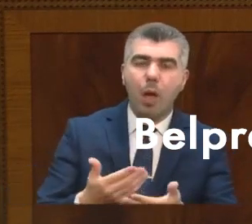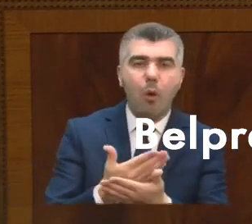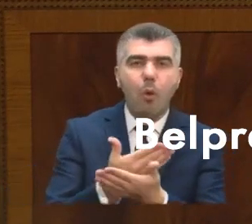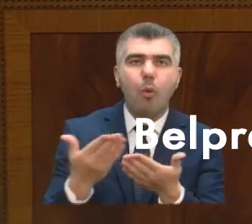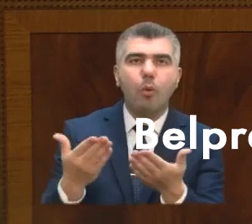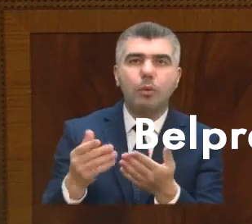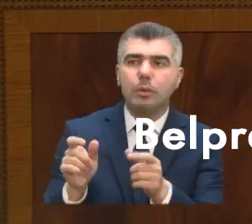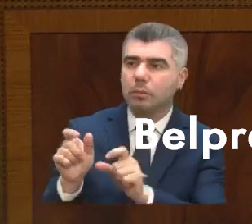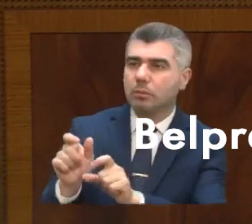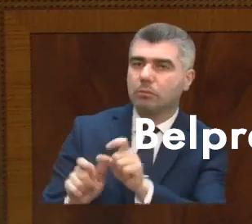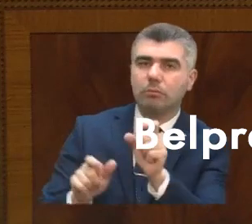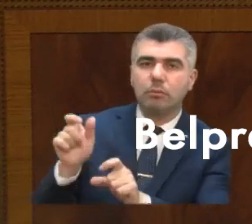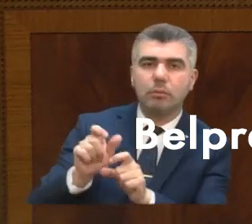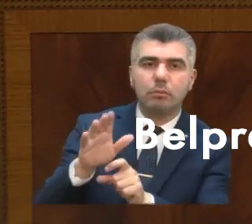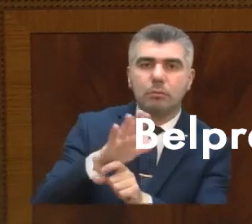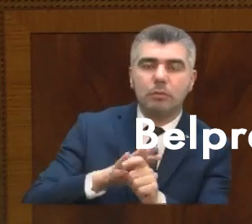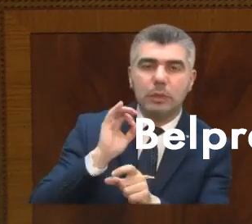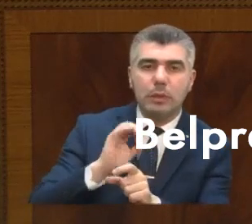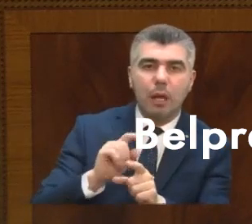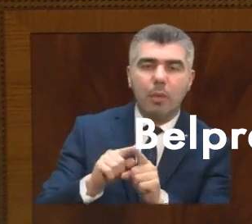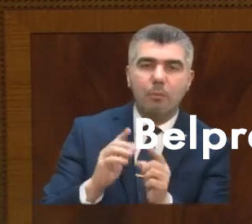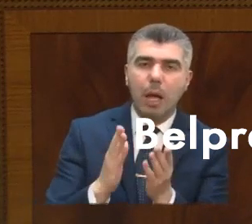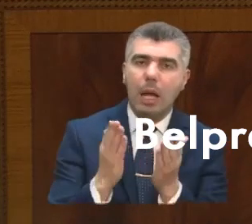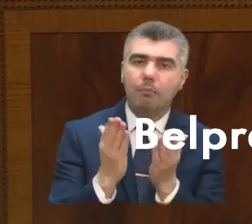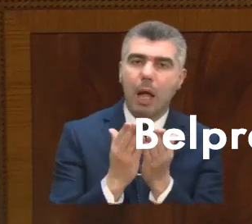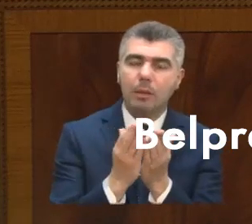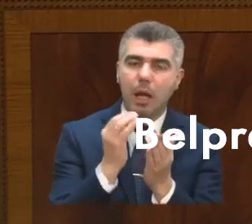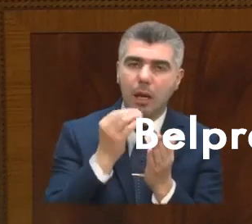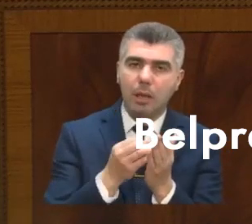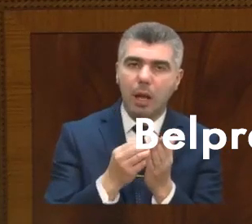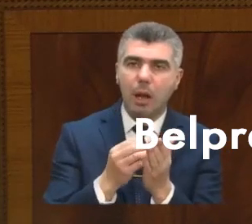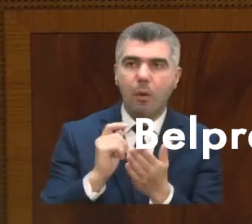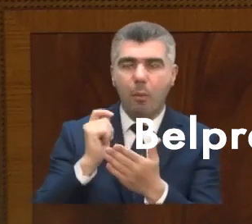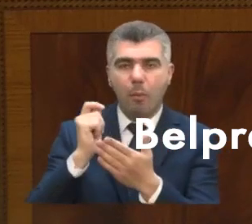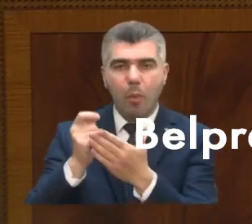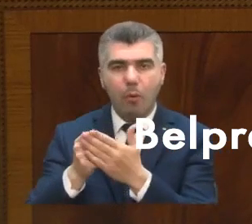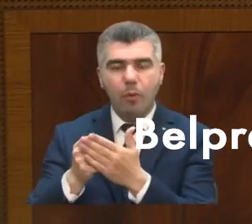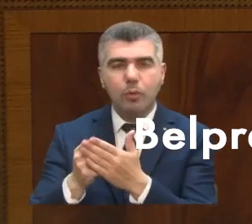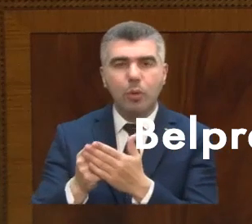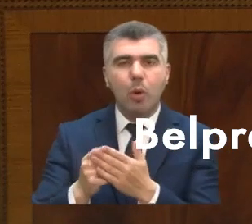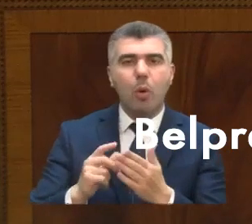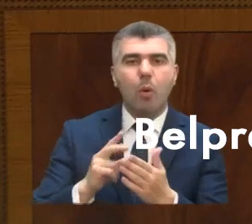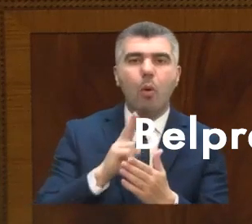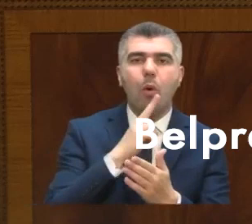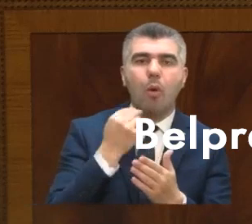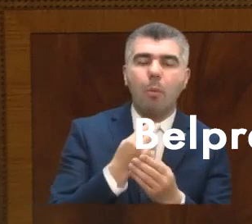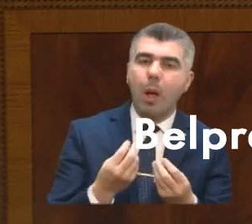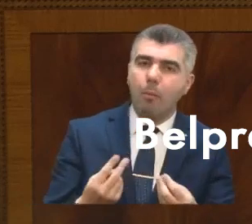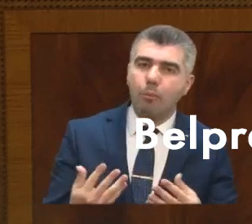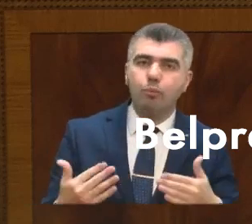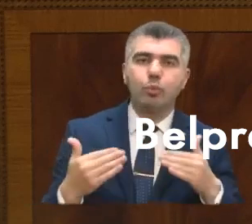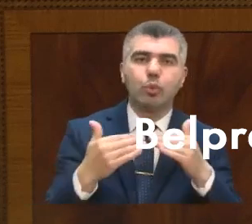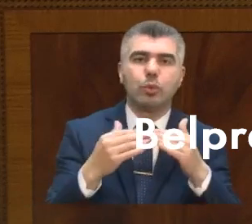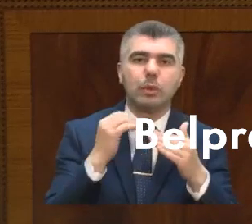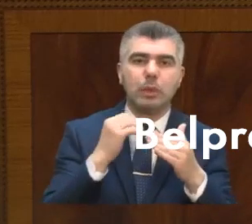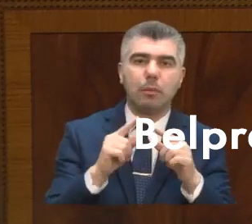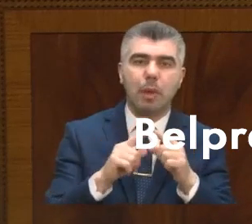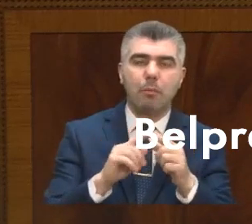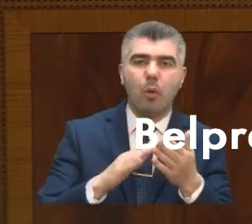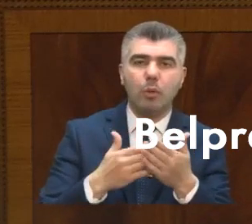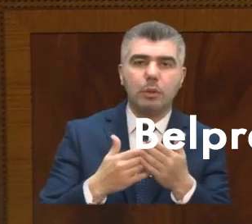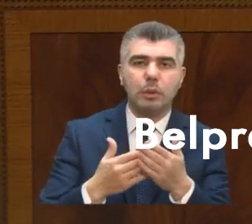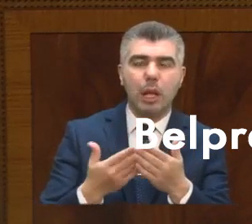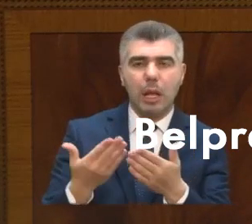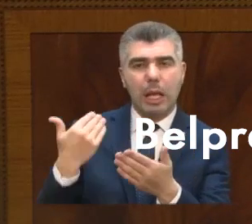الأطراف المعنية بالمصير الدراسي والعمومي، والذي لا يمكن أن نعود به إلى الوراء كيفما